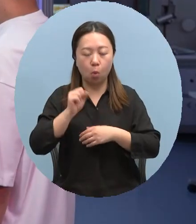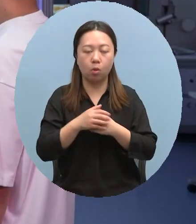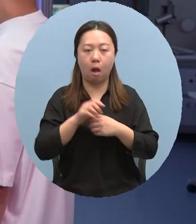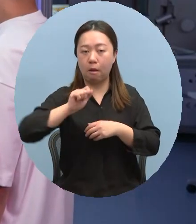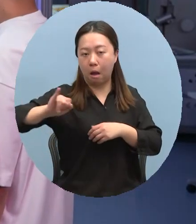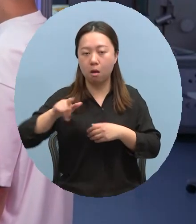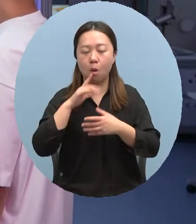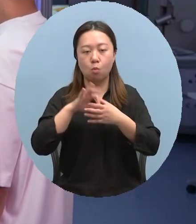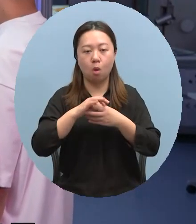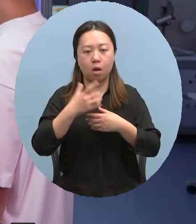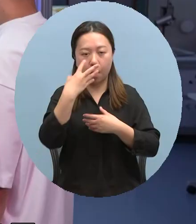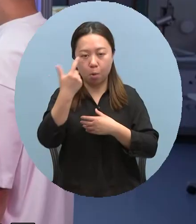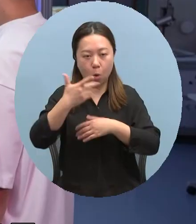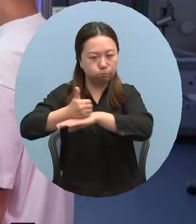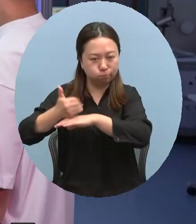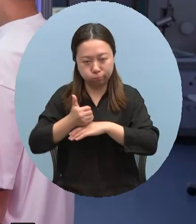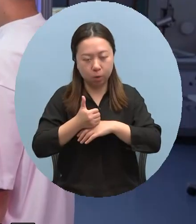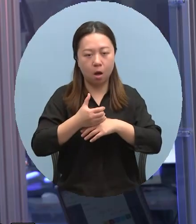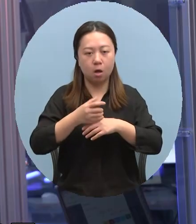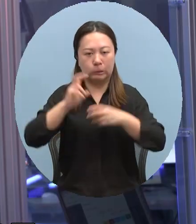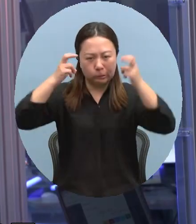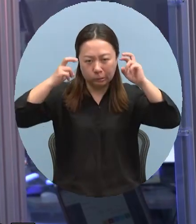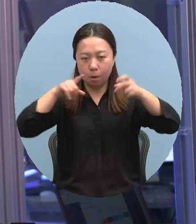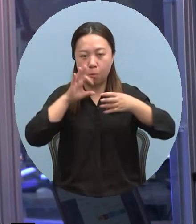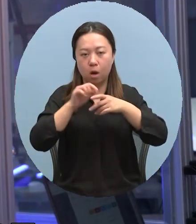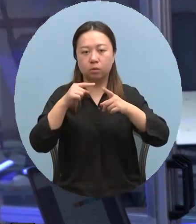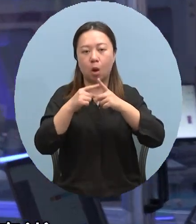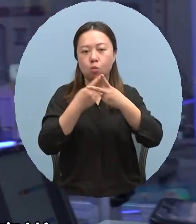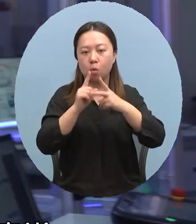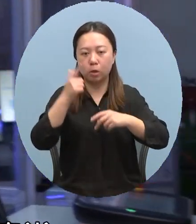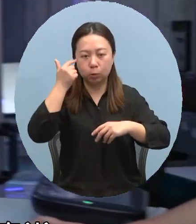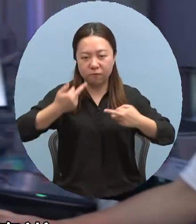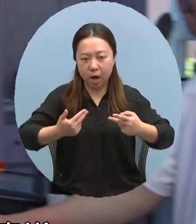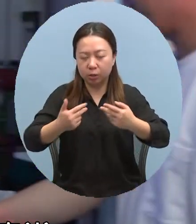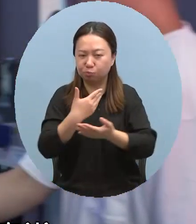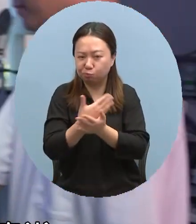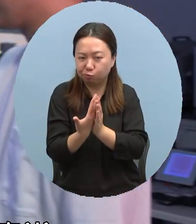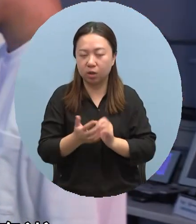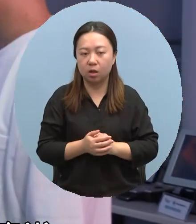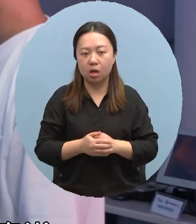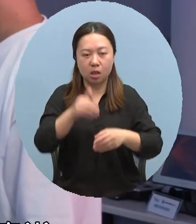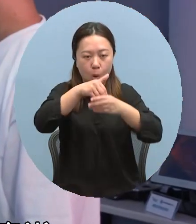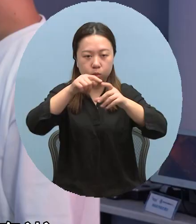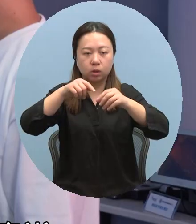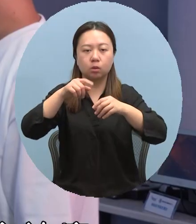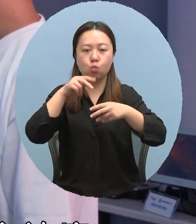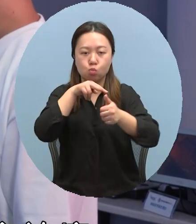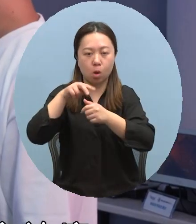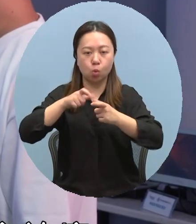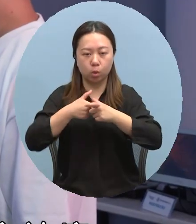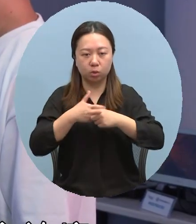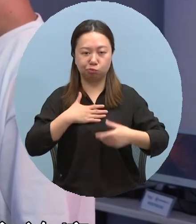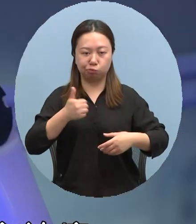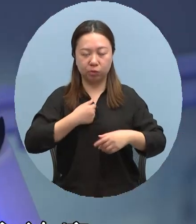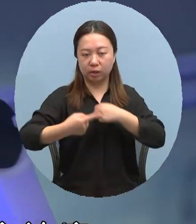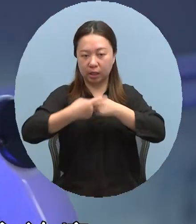行業嘅頂尖人才，探討人工智能嘅發展同應用，香港投資管理有限公司將會籌辦第1屆